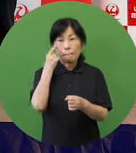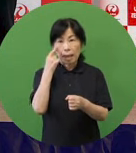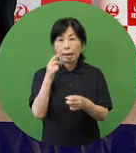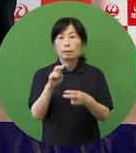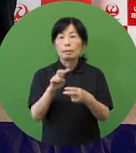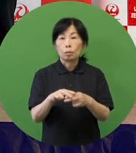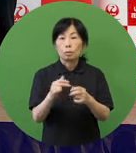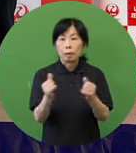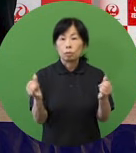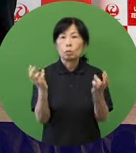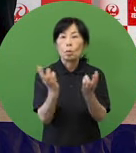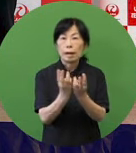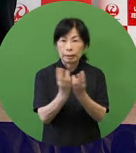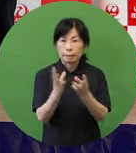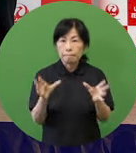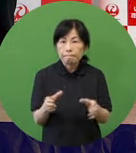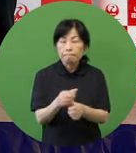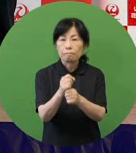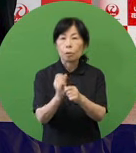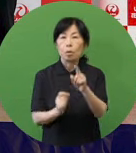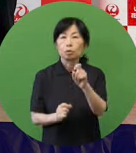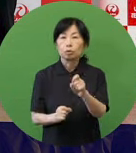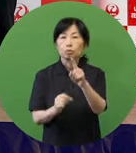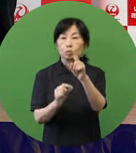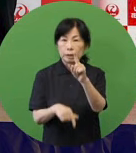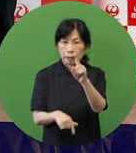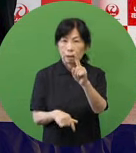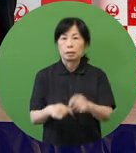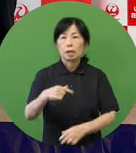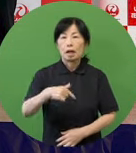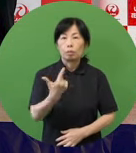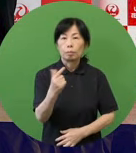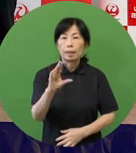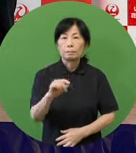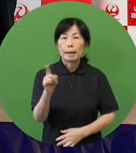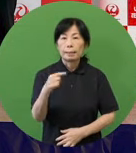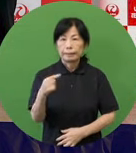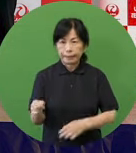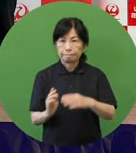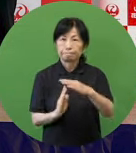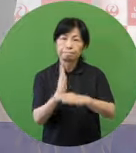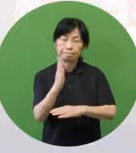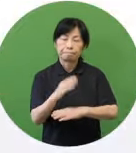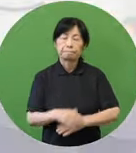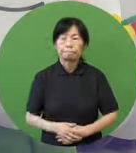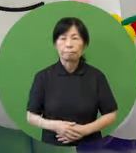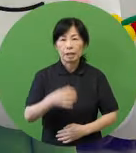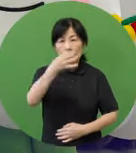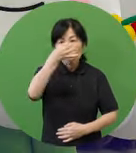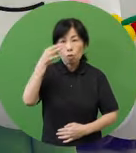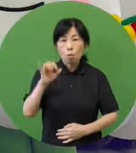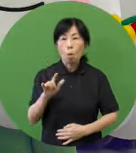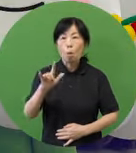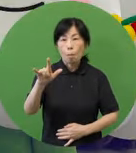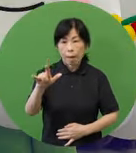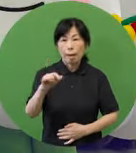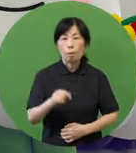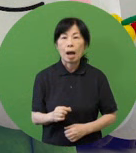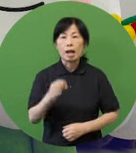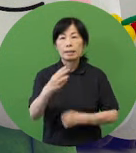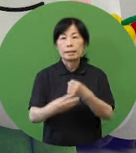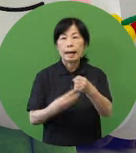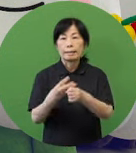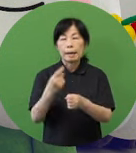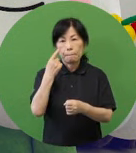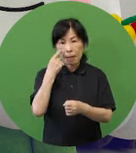大阪線は11月に累計搭乗者数が600万人を達成。就航3年目の神